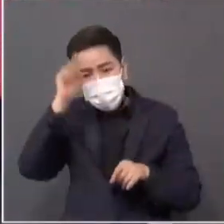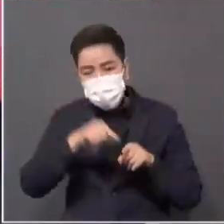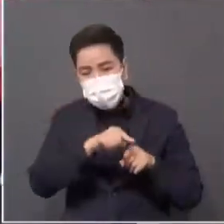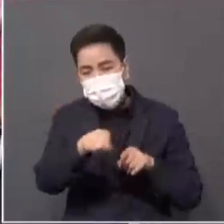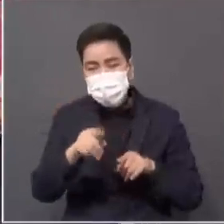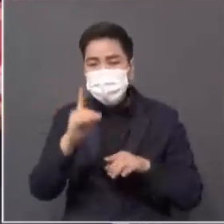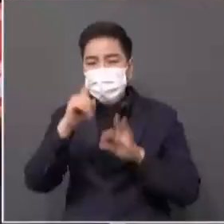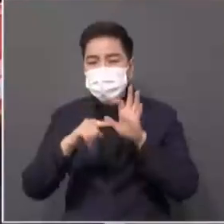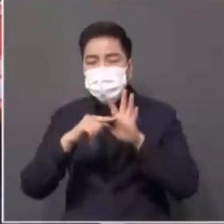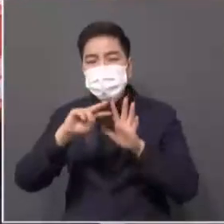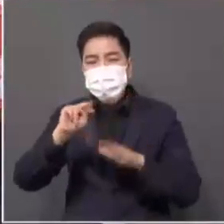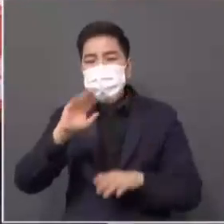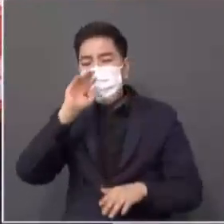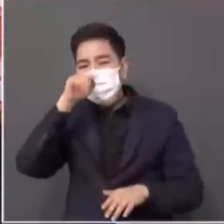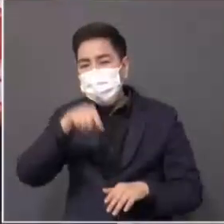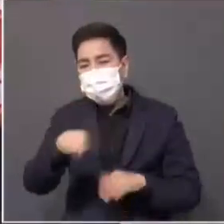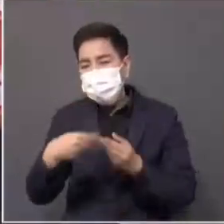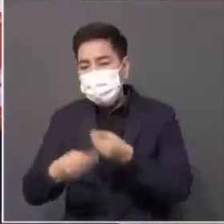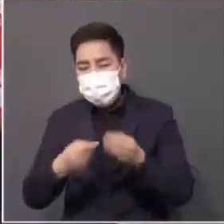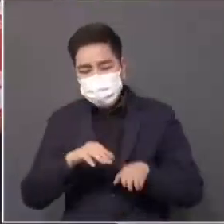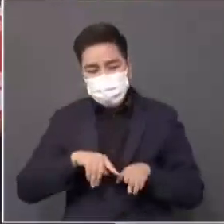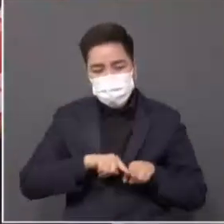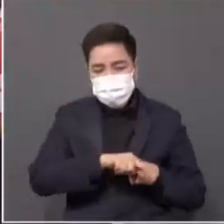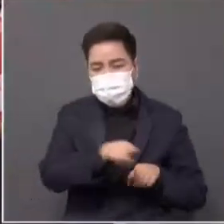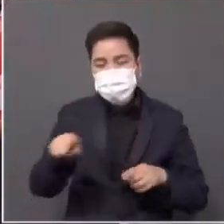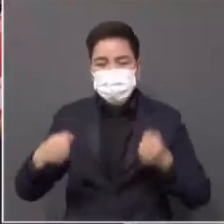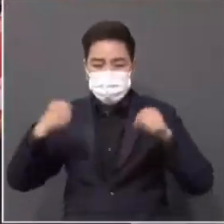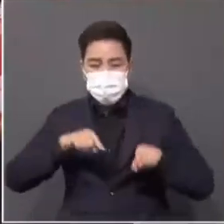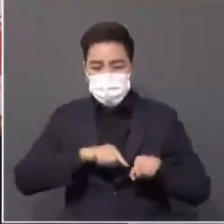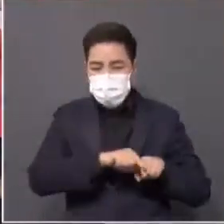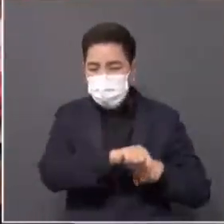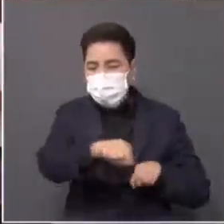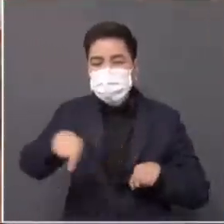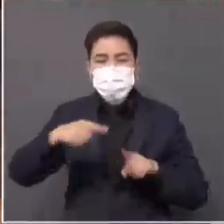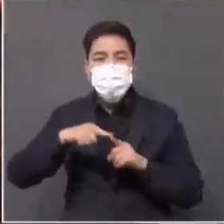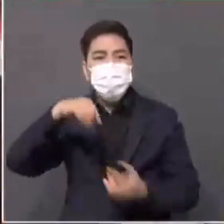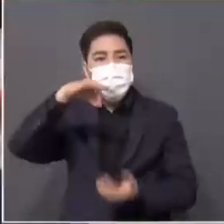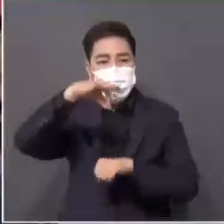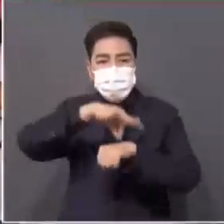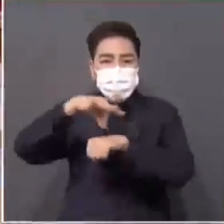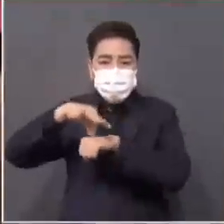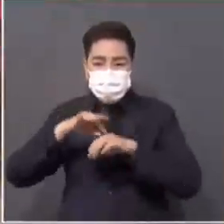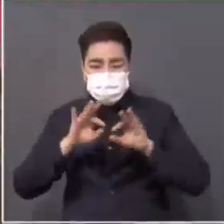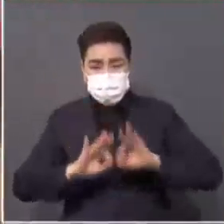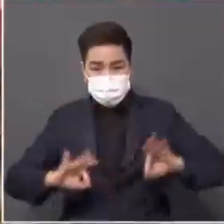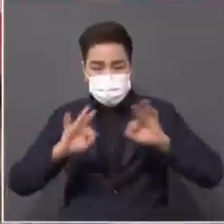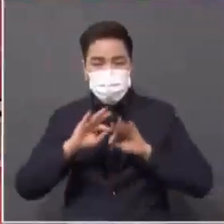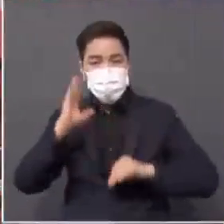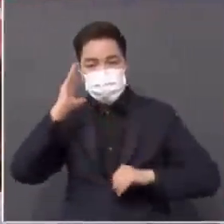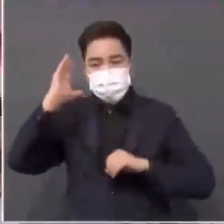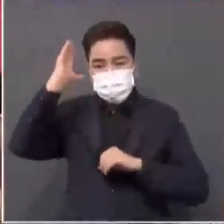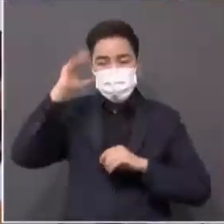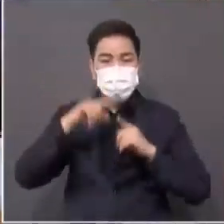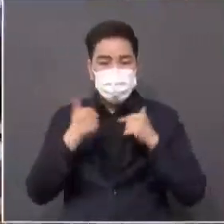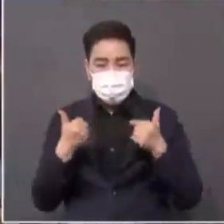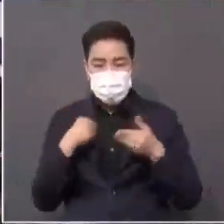ตลาดด่านช้างตลาดหนองหญ้าไซแล้วก็อนุสรณ์ดอนเจดีย์อันนี้ก็ถือว่าเป็นแลนด์มาร์คสำคัญๆนะคะคุณวัฒนวุฒิ